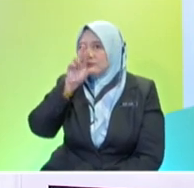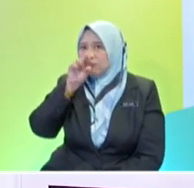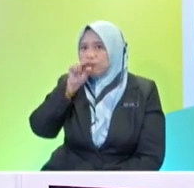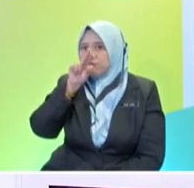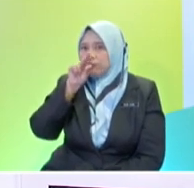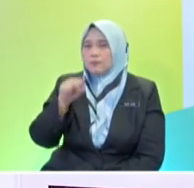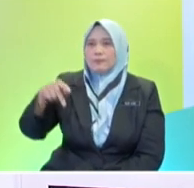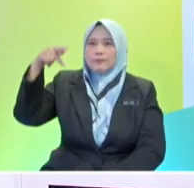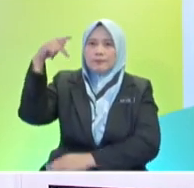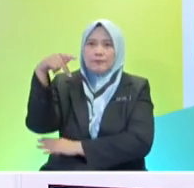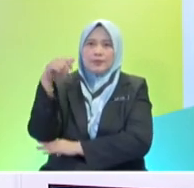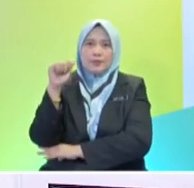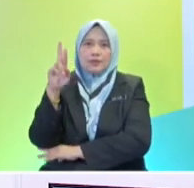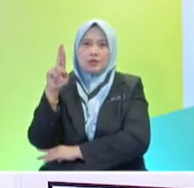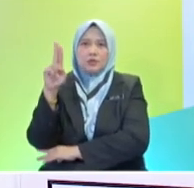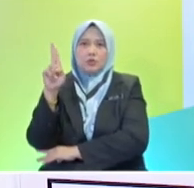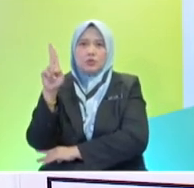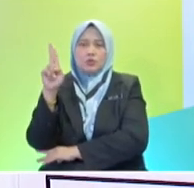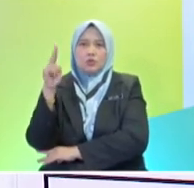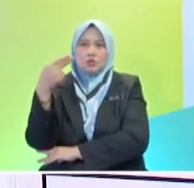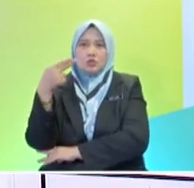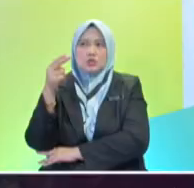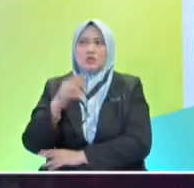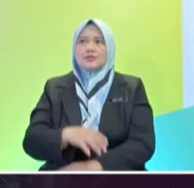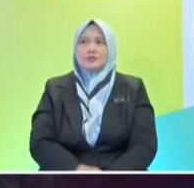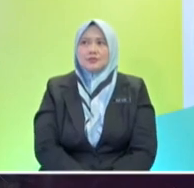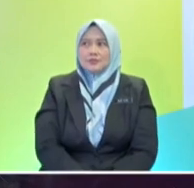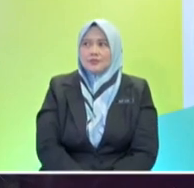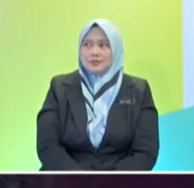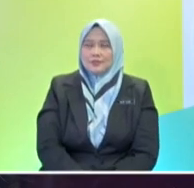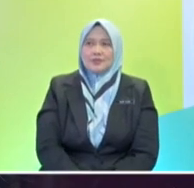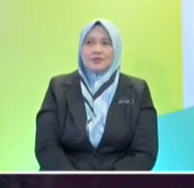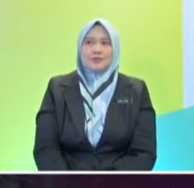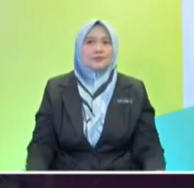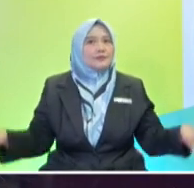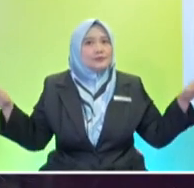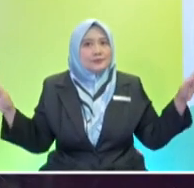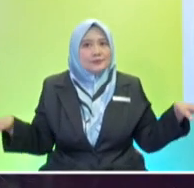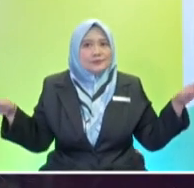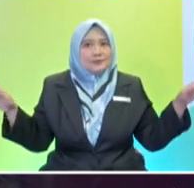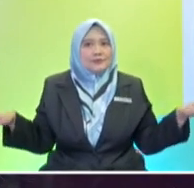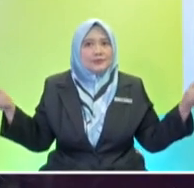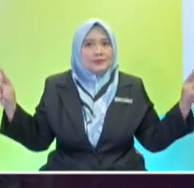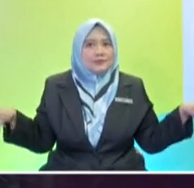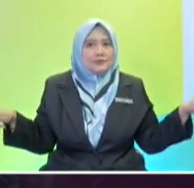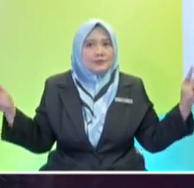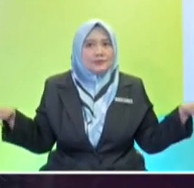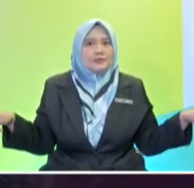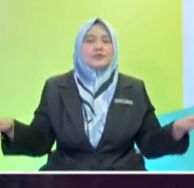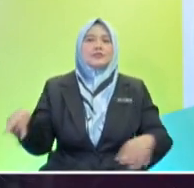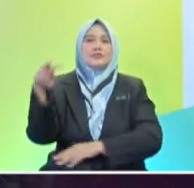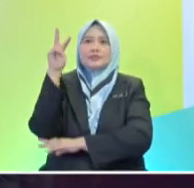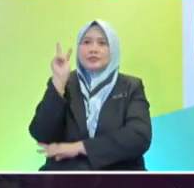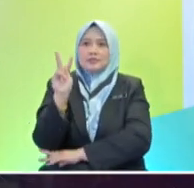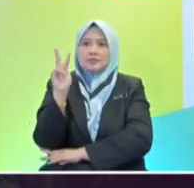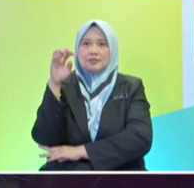Okey, kalau yang ini apa pula ya keadaannya? Macam ni. Pergerakannya begini ke atas dan ke bawah.